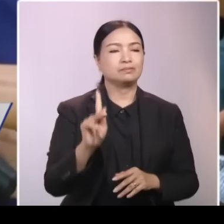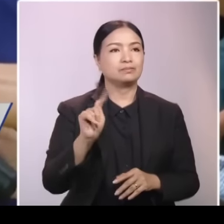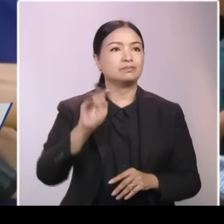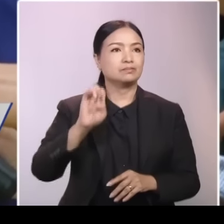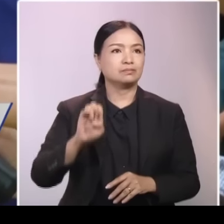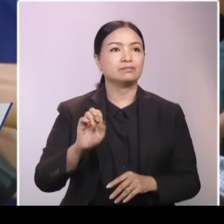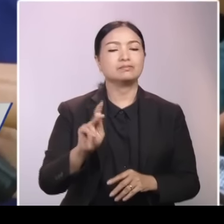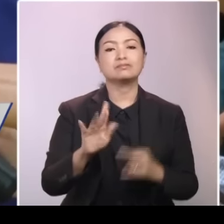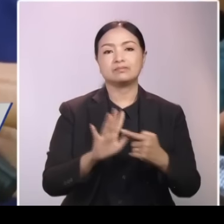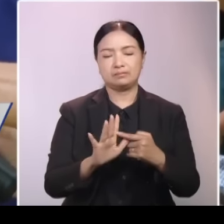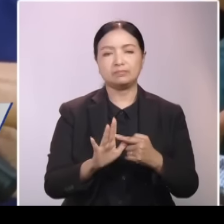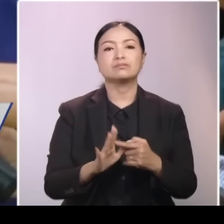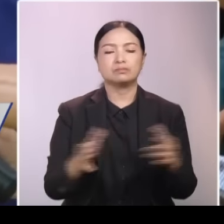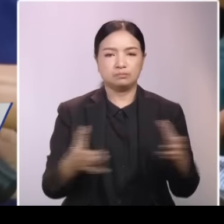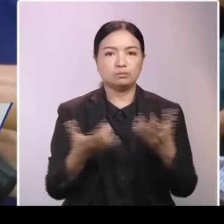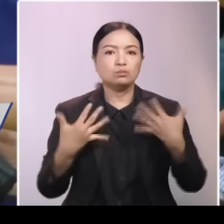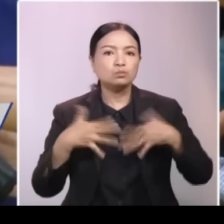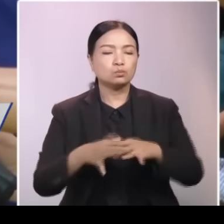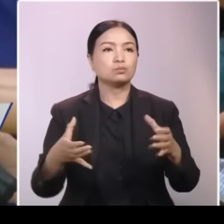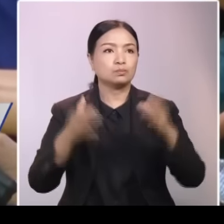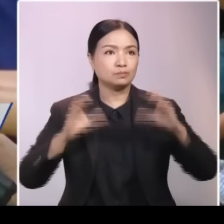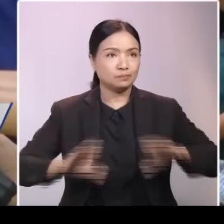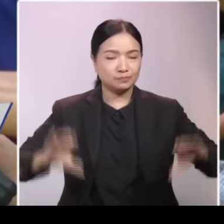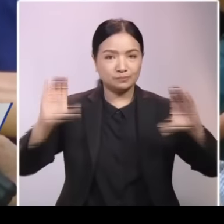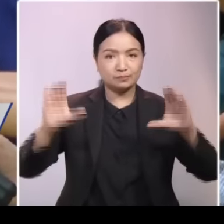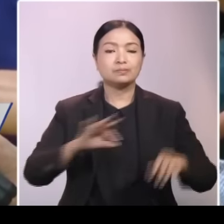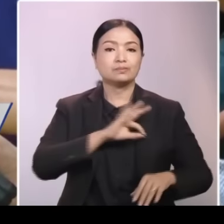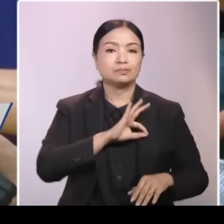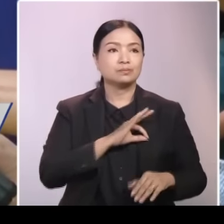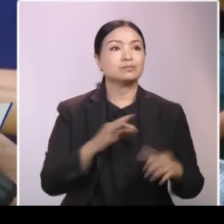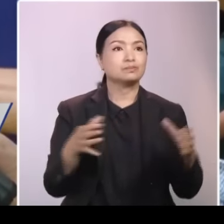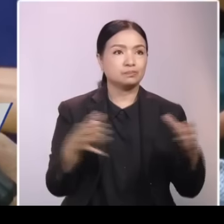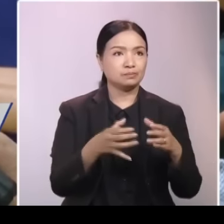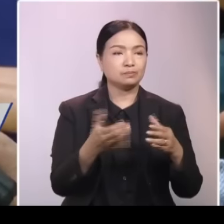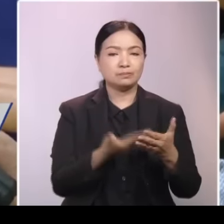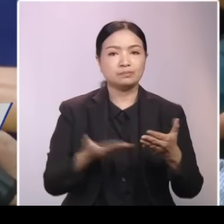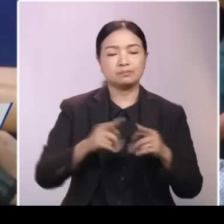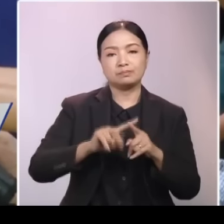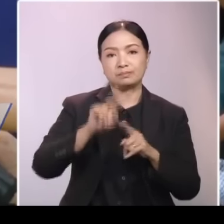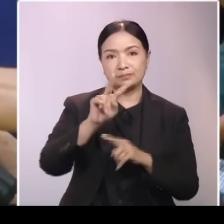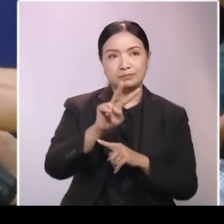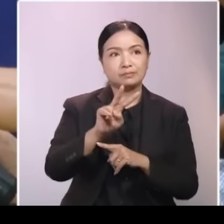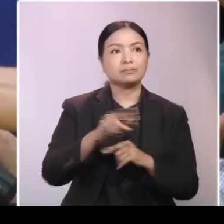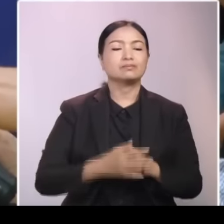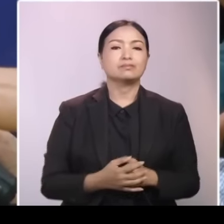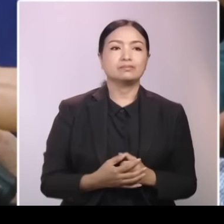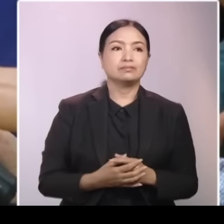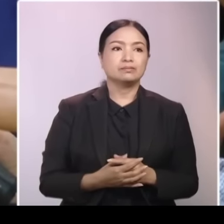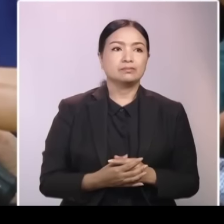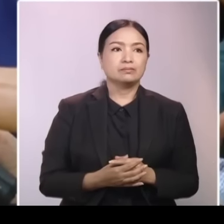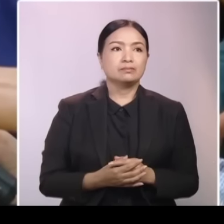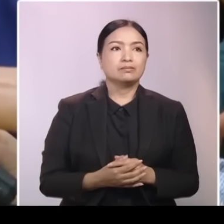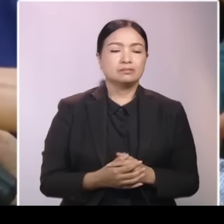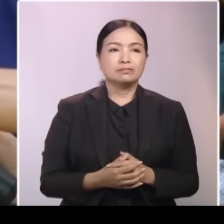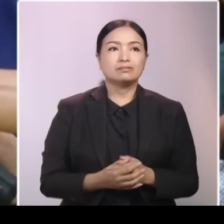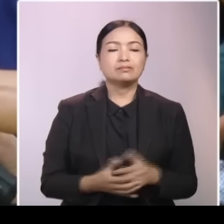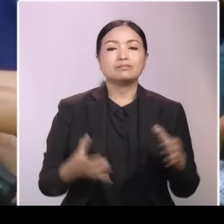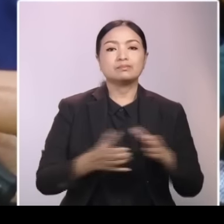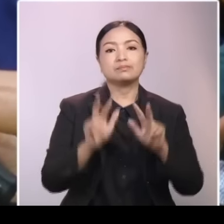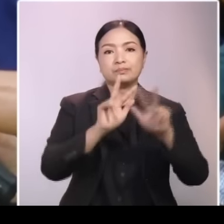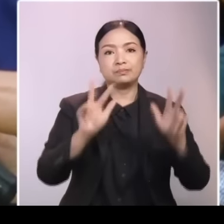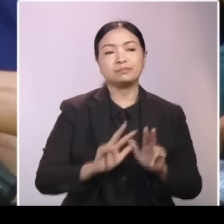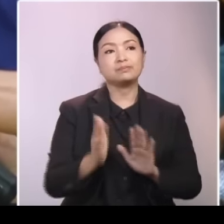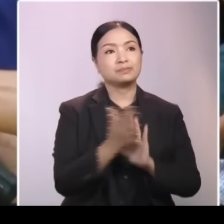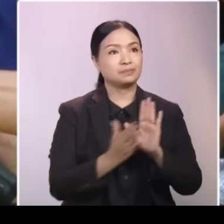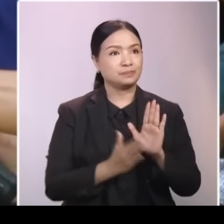รรคร่วมรัฐบาลอยู่ตอนนี้เป็นพรรคที่มีสมาชิกเป็นลำดับที่2ในพรรคร่วมรัฐบาลนะครับก็พรรคภูมิใจไทย